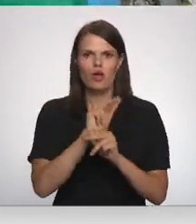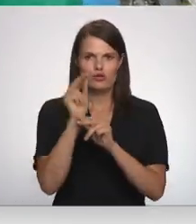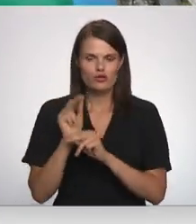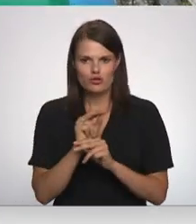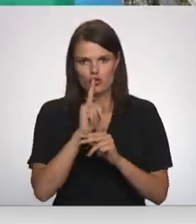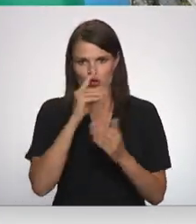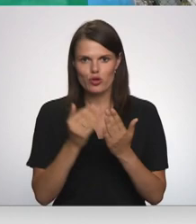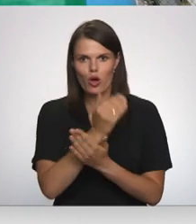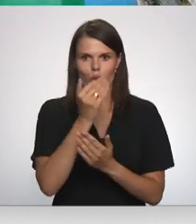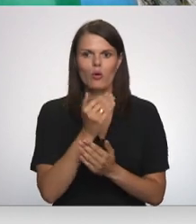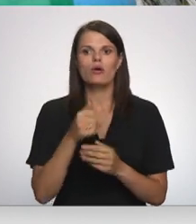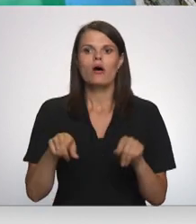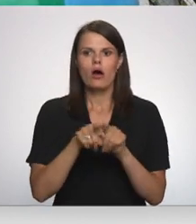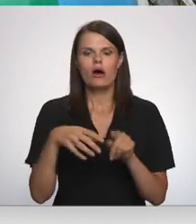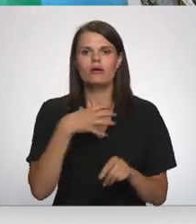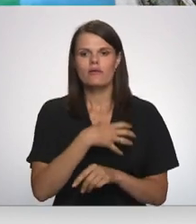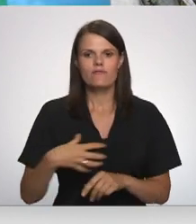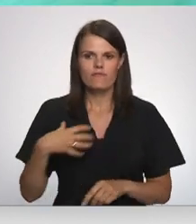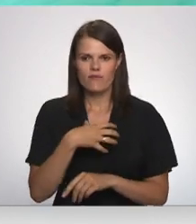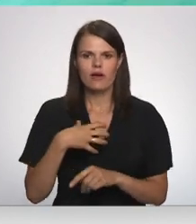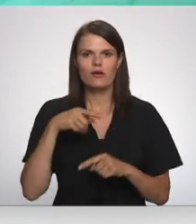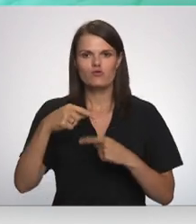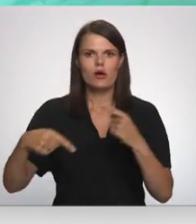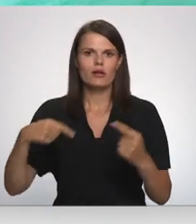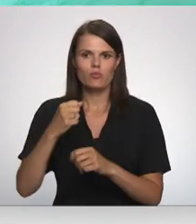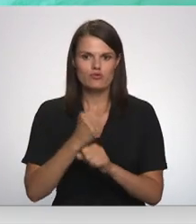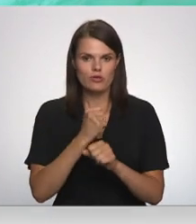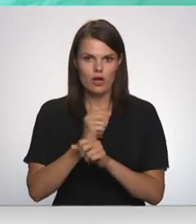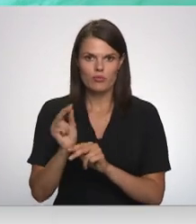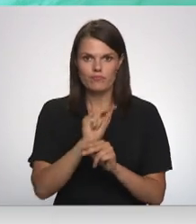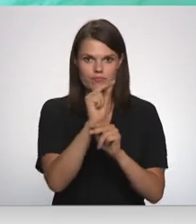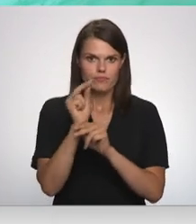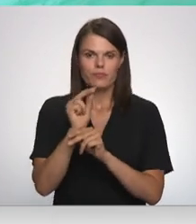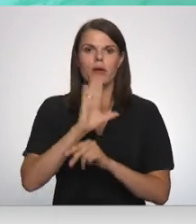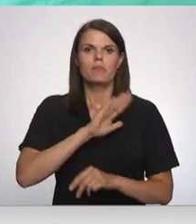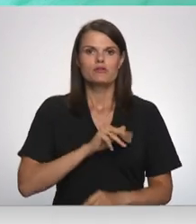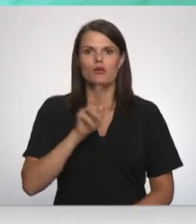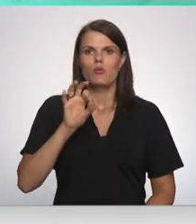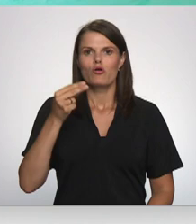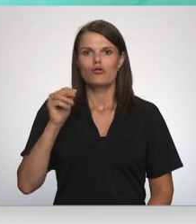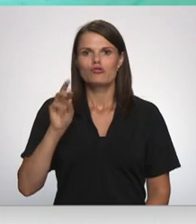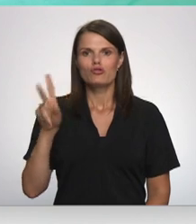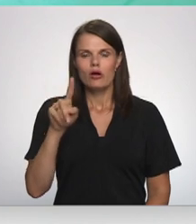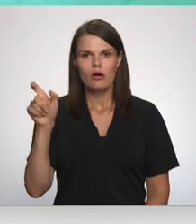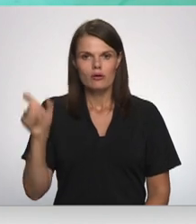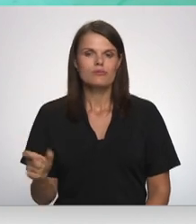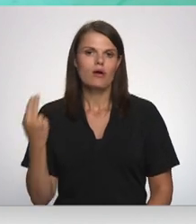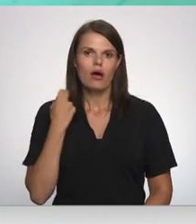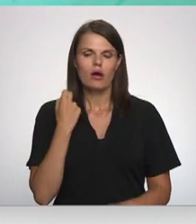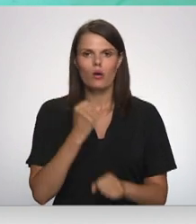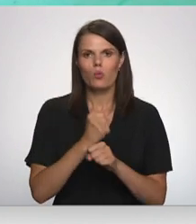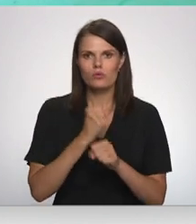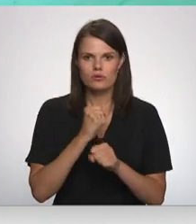To gaida arī Rodžera Klarka ripojošais darbs. Pēc tam Rodžers Anglijā